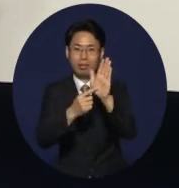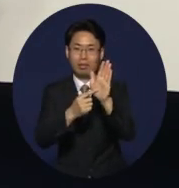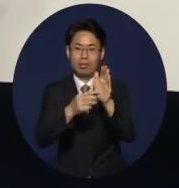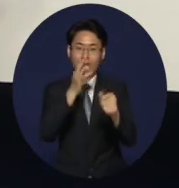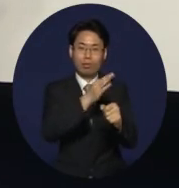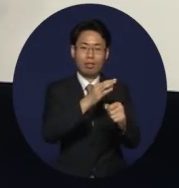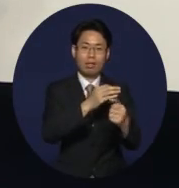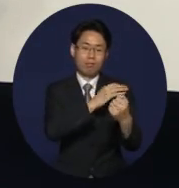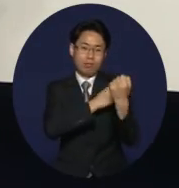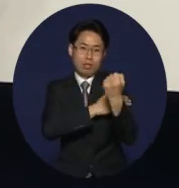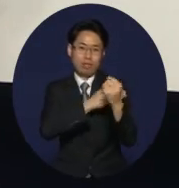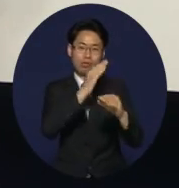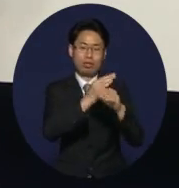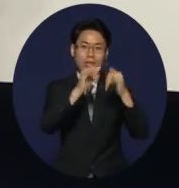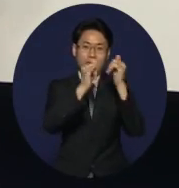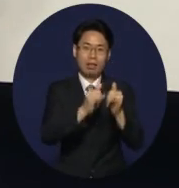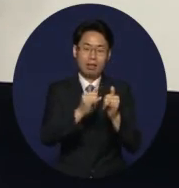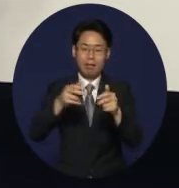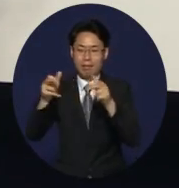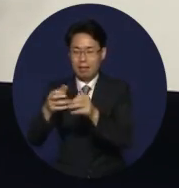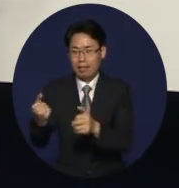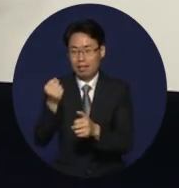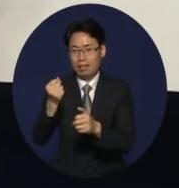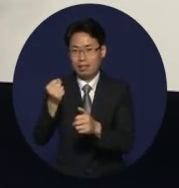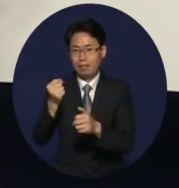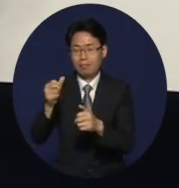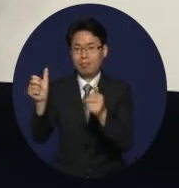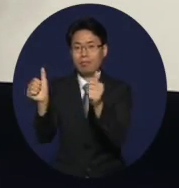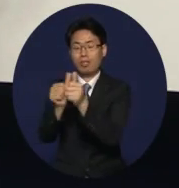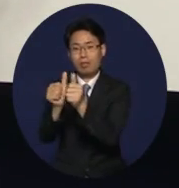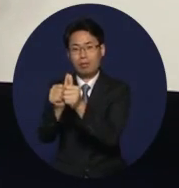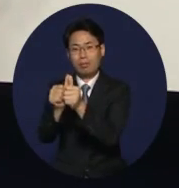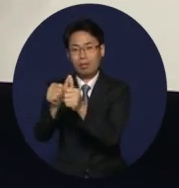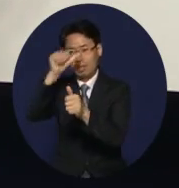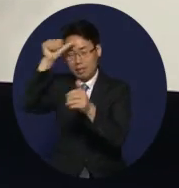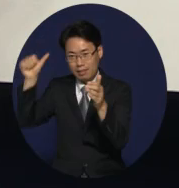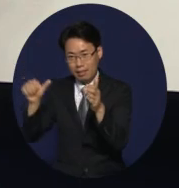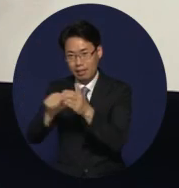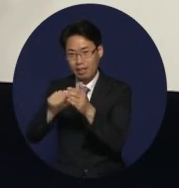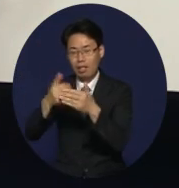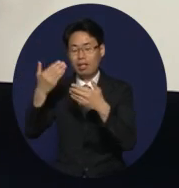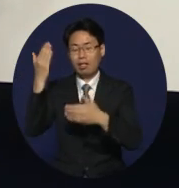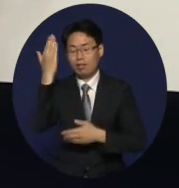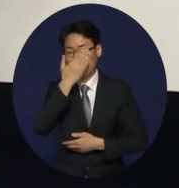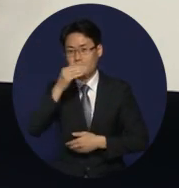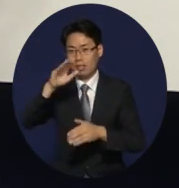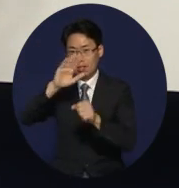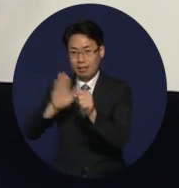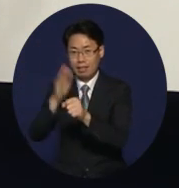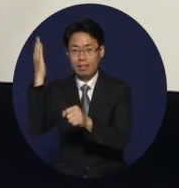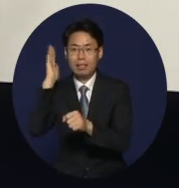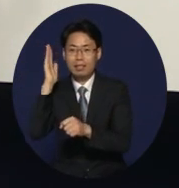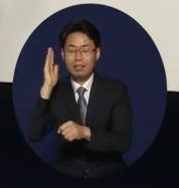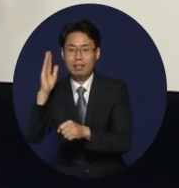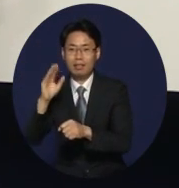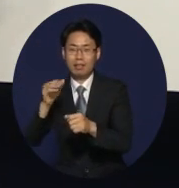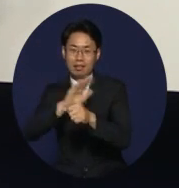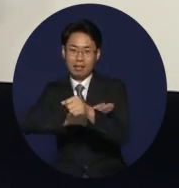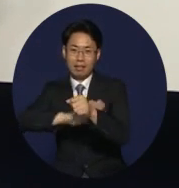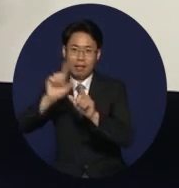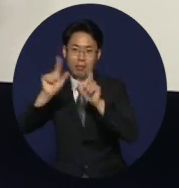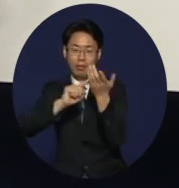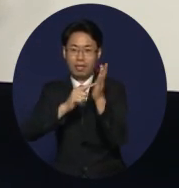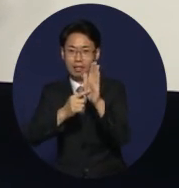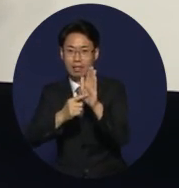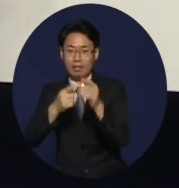돈과 신분 위주의 사회에서 결정적 약점을 가진 주인공의 인생과 순수한 사랑 이야기를 섬세하게 잘